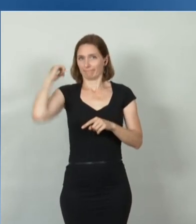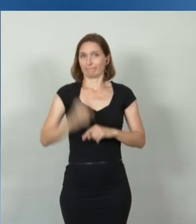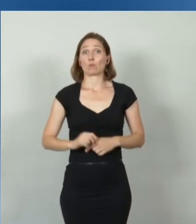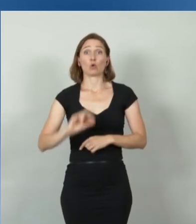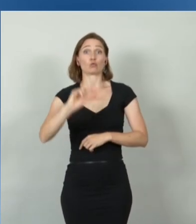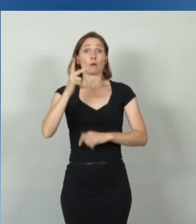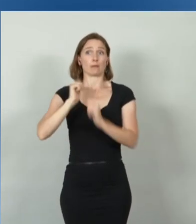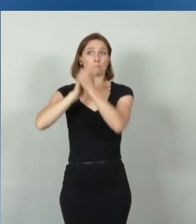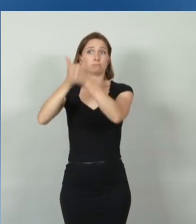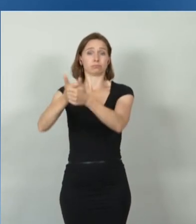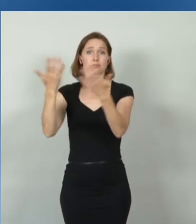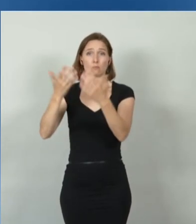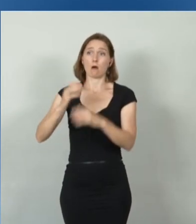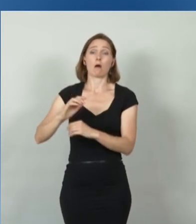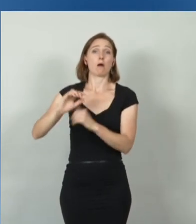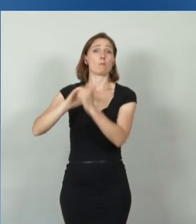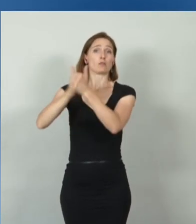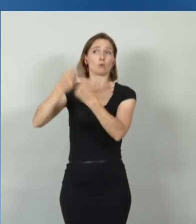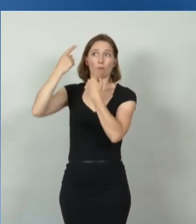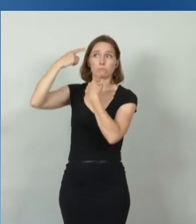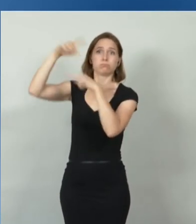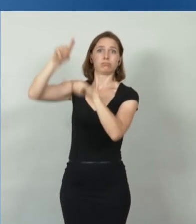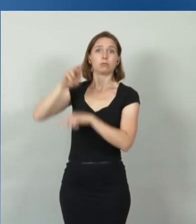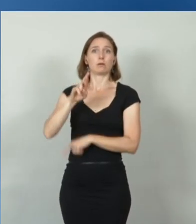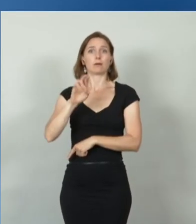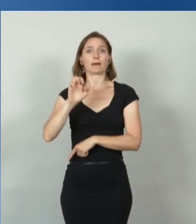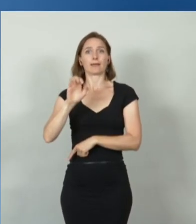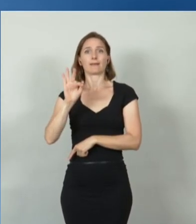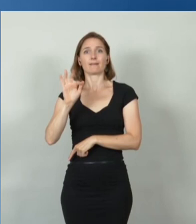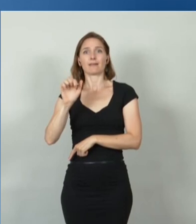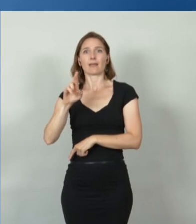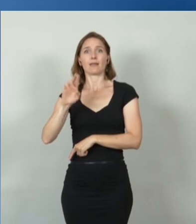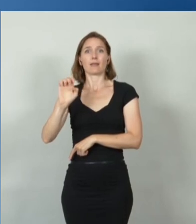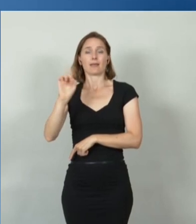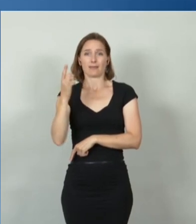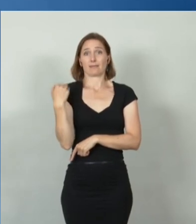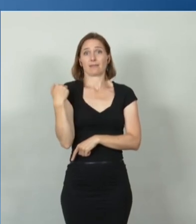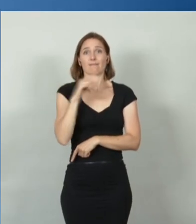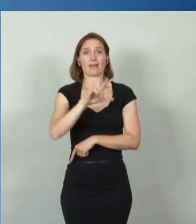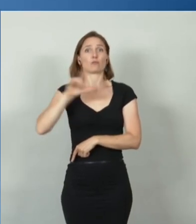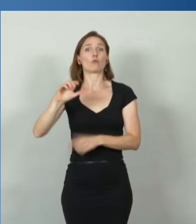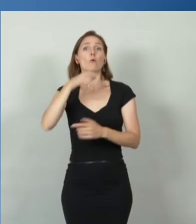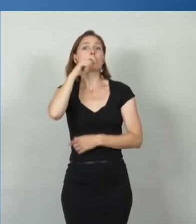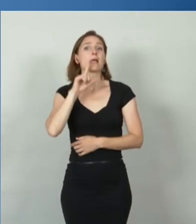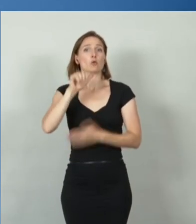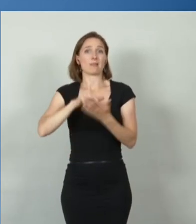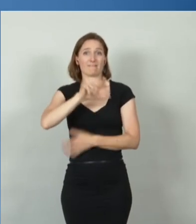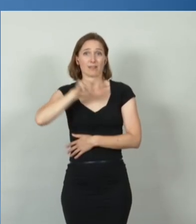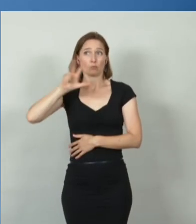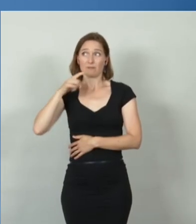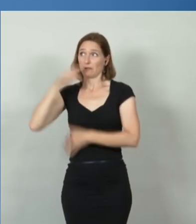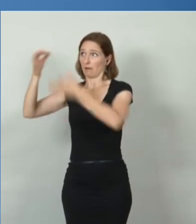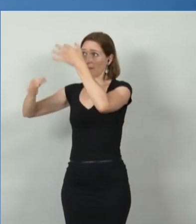procédure en référé le 22 mai 2023 le tribunal judiciaire de Grenoble a ordonné la désignation de deux administrateurs